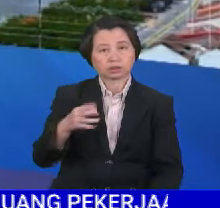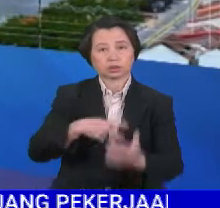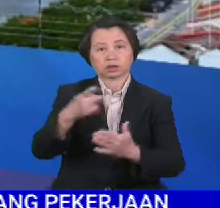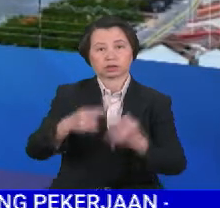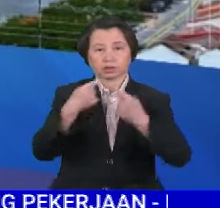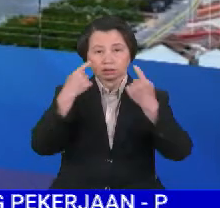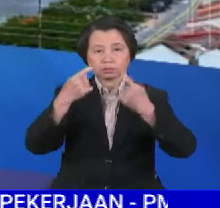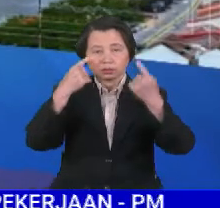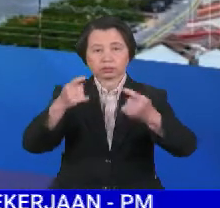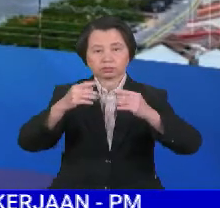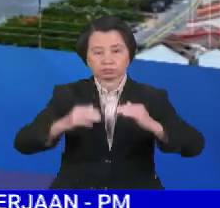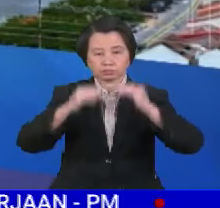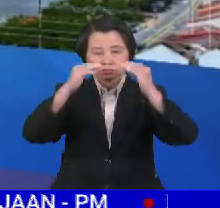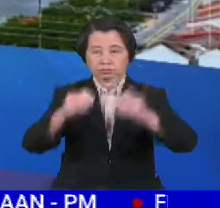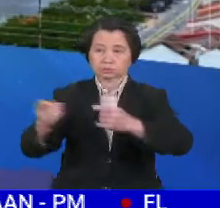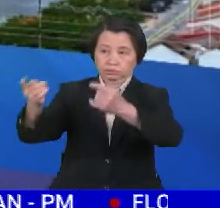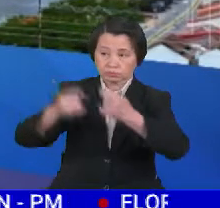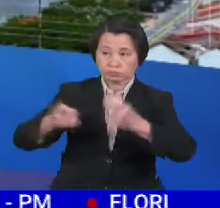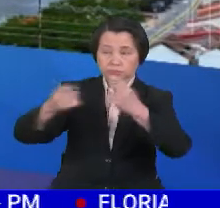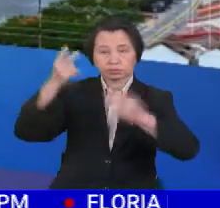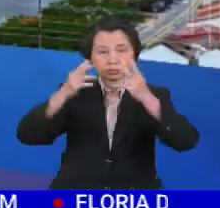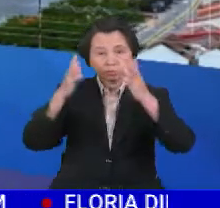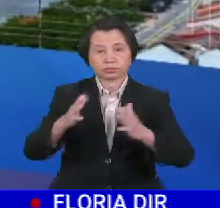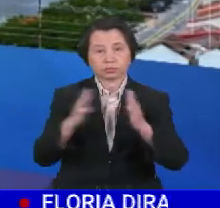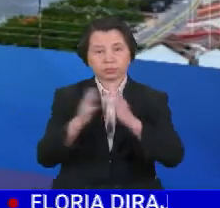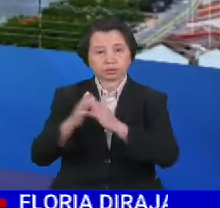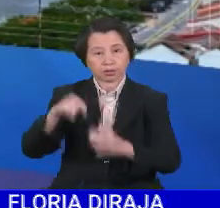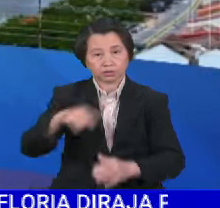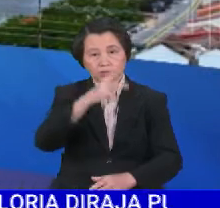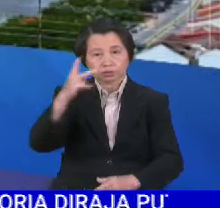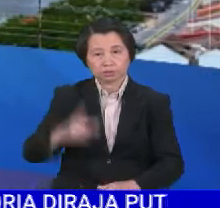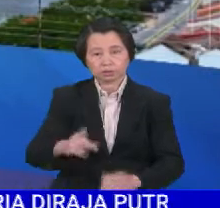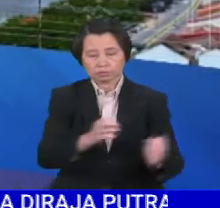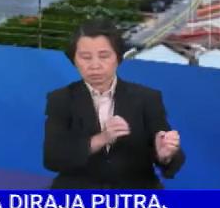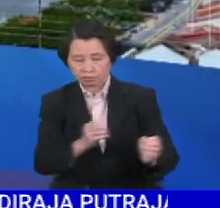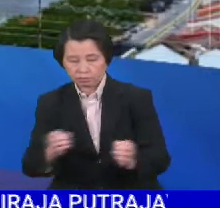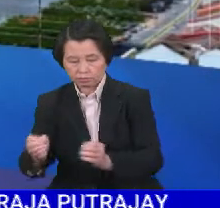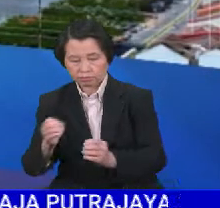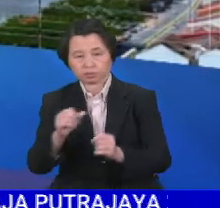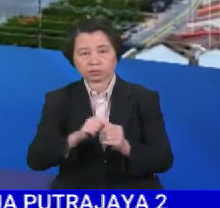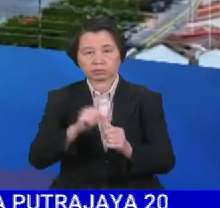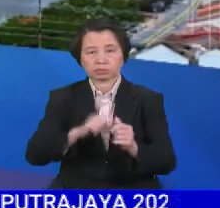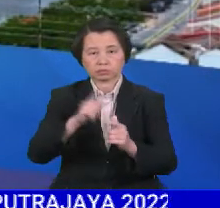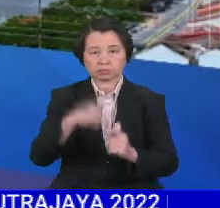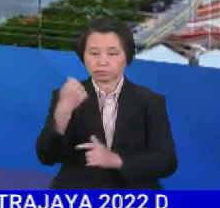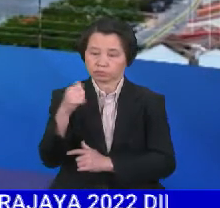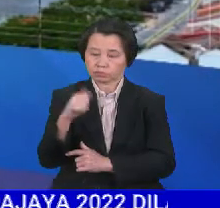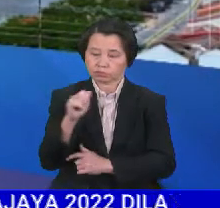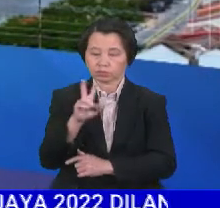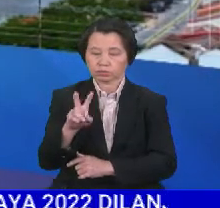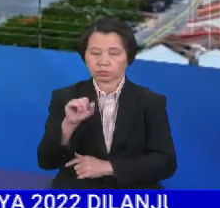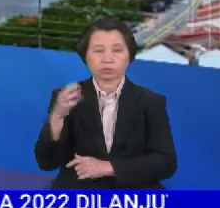yang berjaya meloncatkan kedatangan pelancong di bandara ini sepanjang penghancurannya pada setiap Oktober sejak